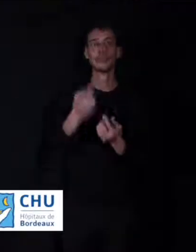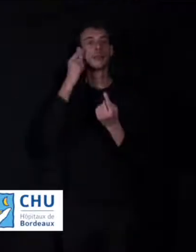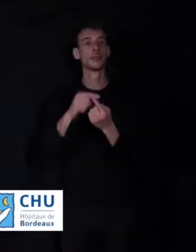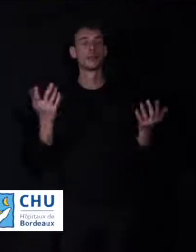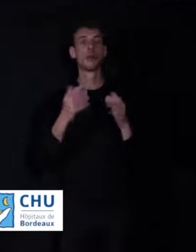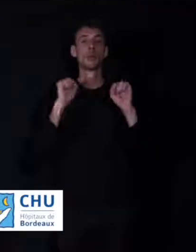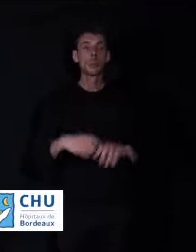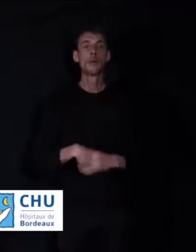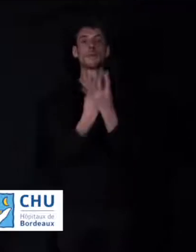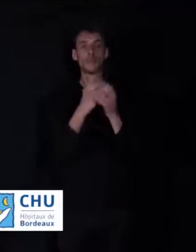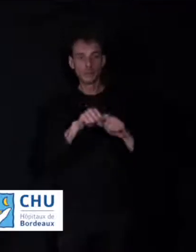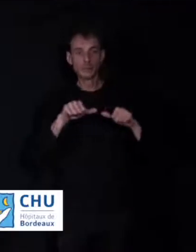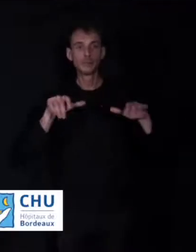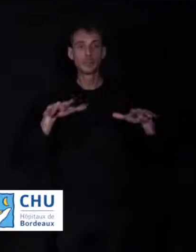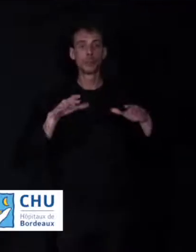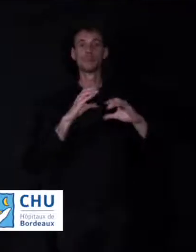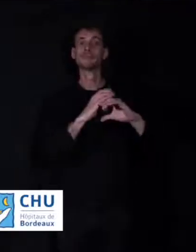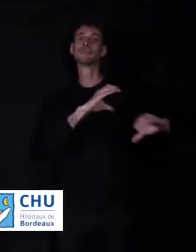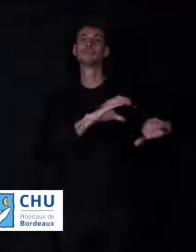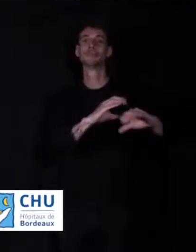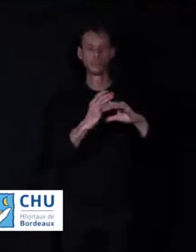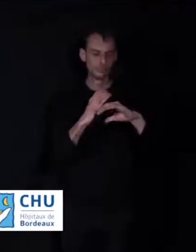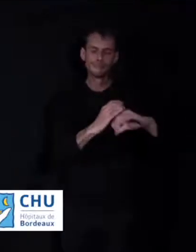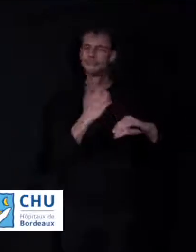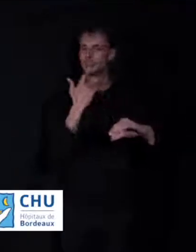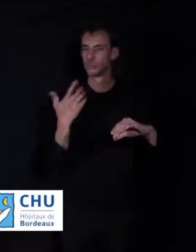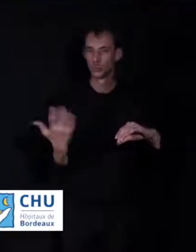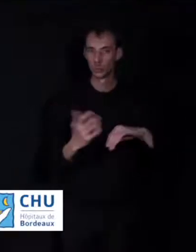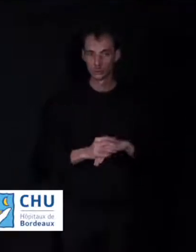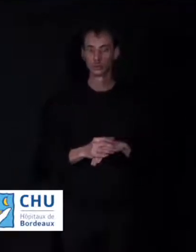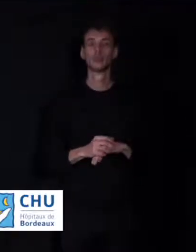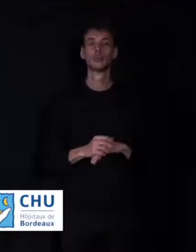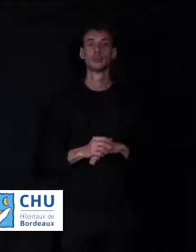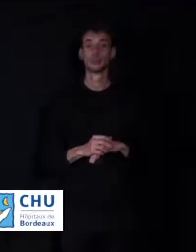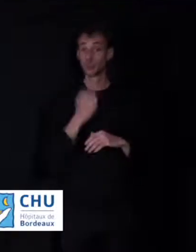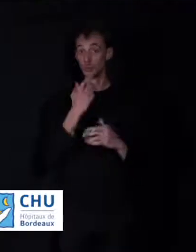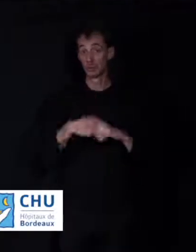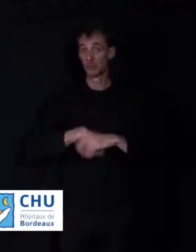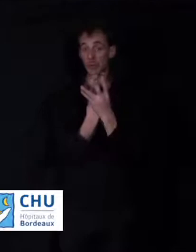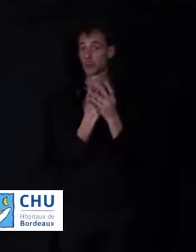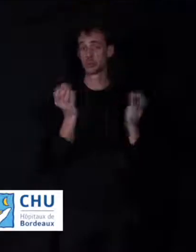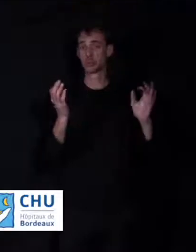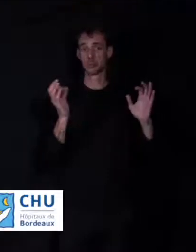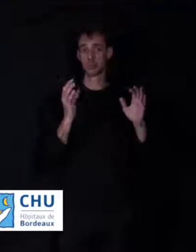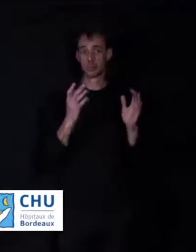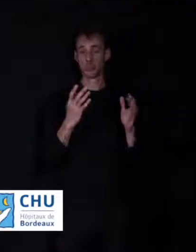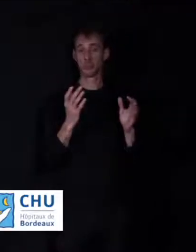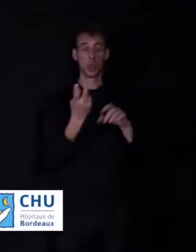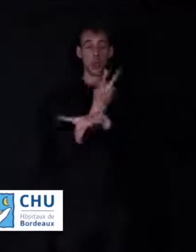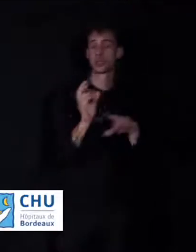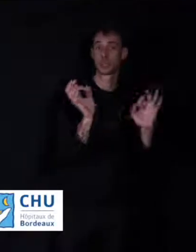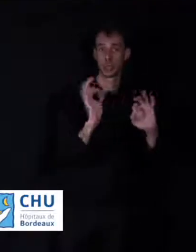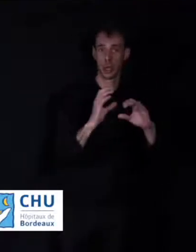viraux. À quoi cela correspond? Ce sont des virus inoffensifs qui vont servir de vaisseau pour véhiculer